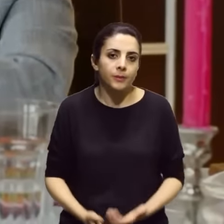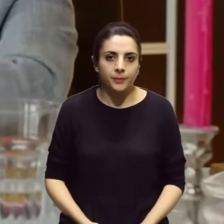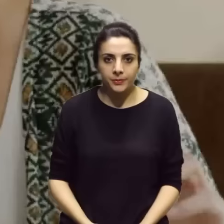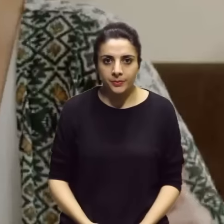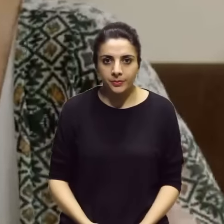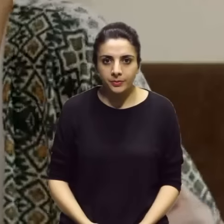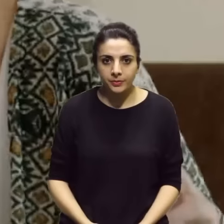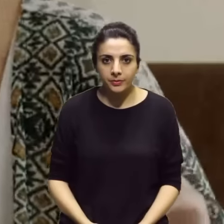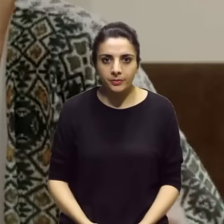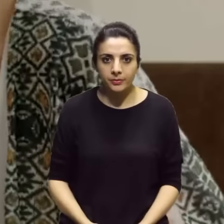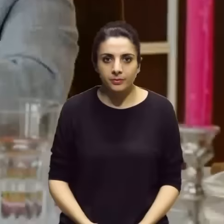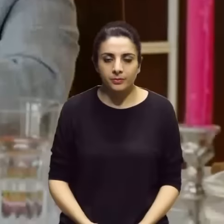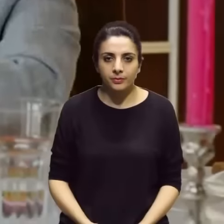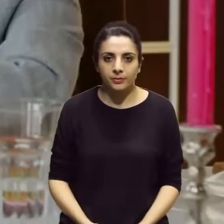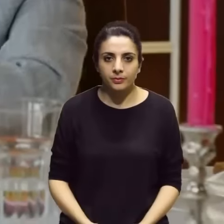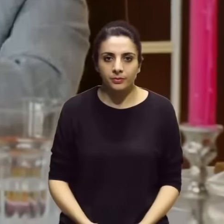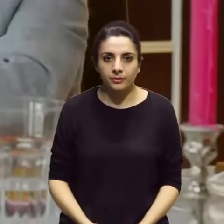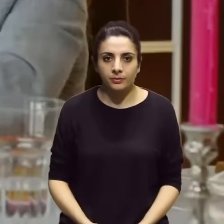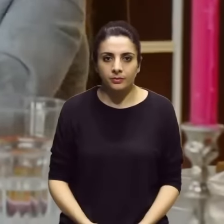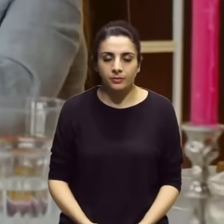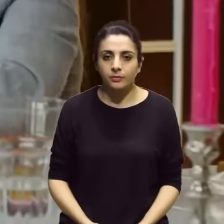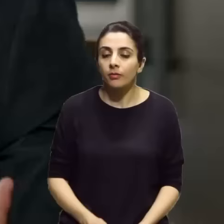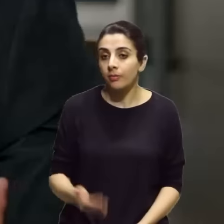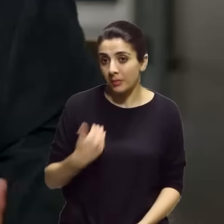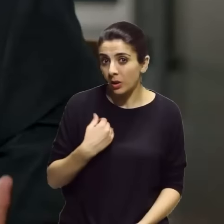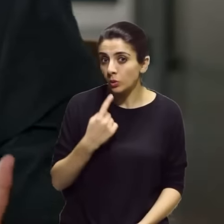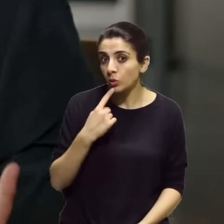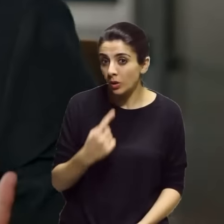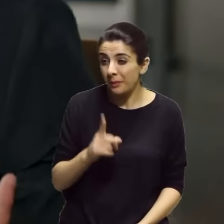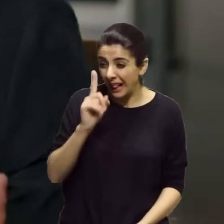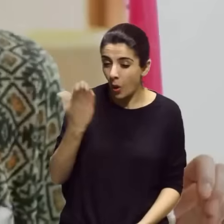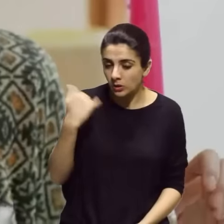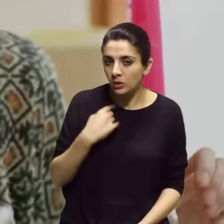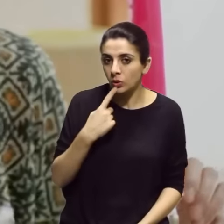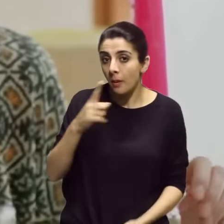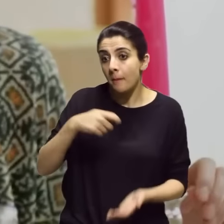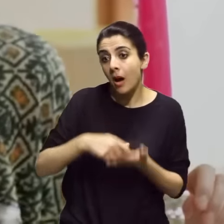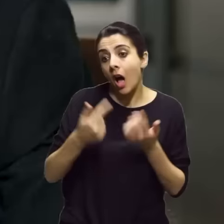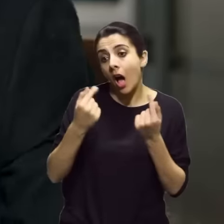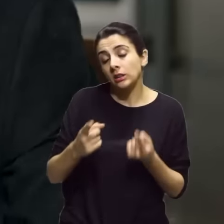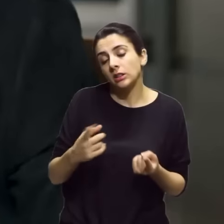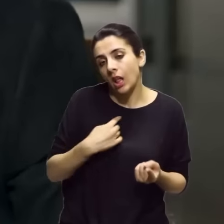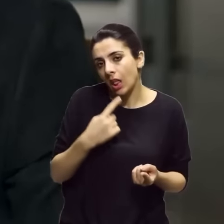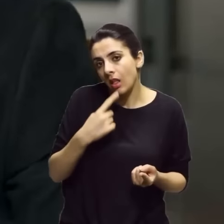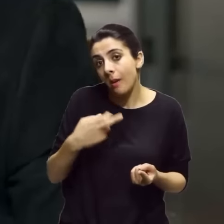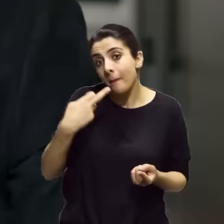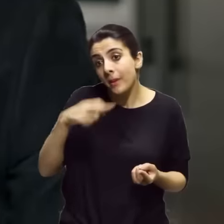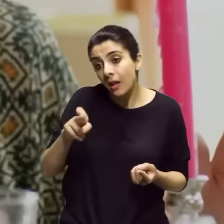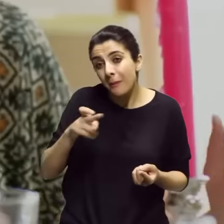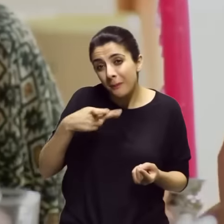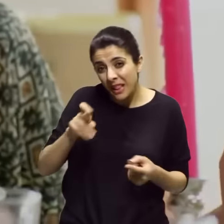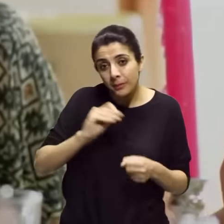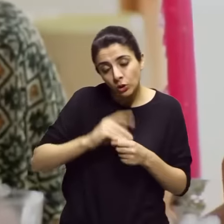tuttuğu çatalla kala kaldı. Ama ben sana söyledim. En başından söyledim. Maaşın az olacak dedim. Primlere asılmaya